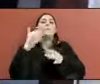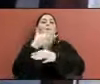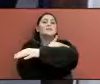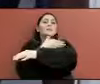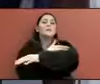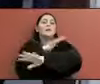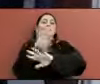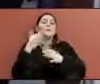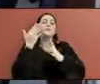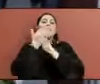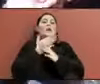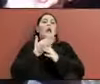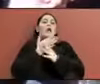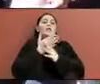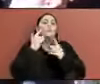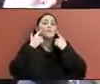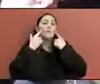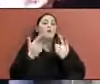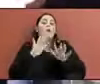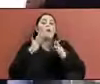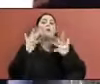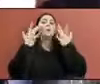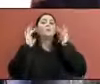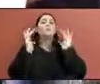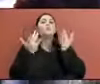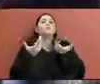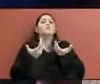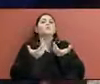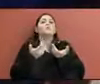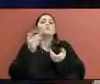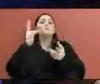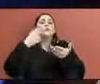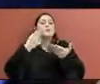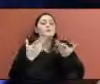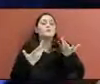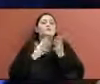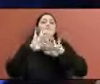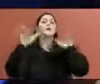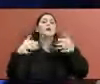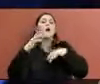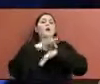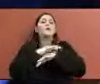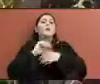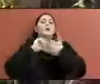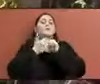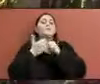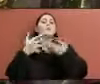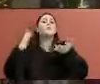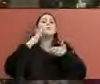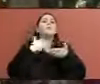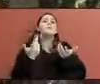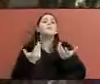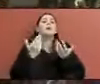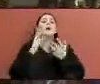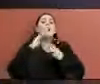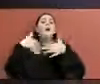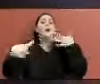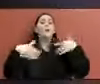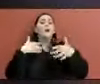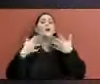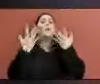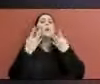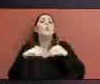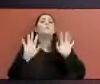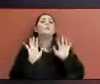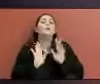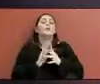hizmetlerimizi. Kültür, sanat, spor, hastane, tüm vatandaşlarımız engeli olmadan